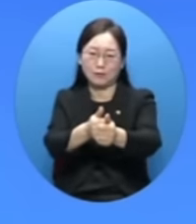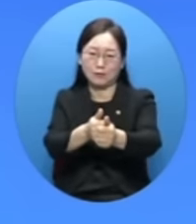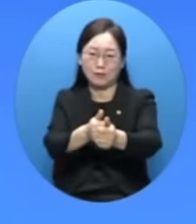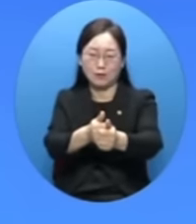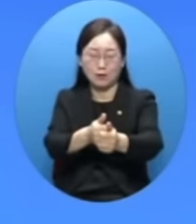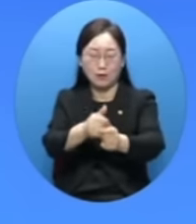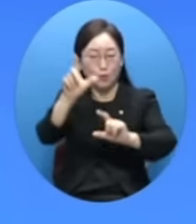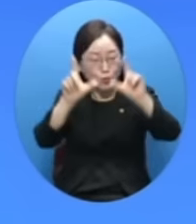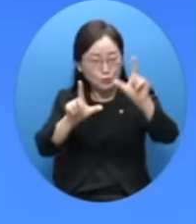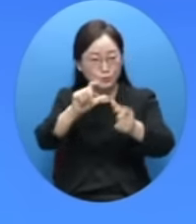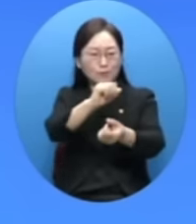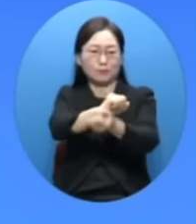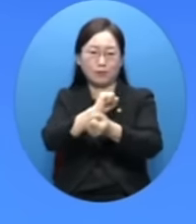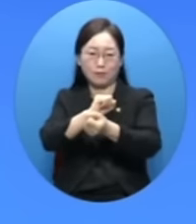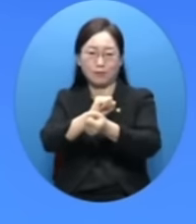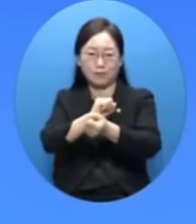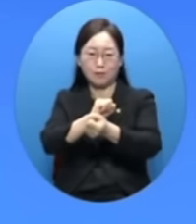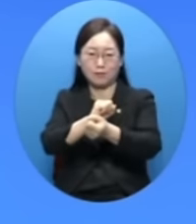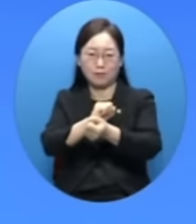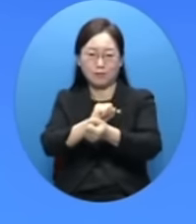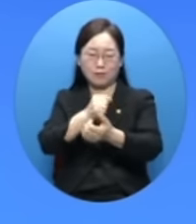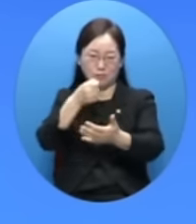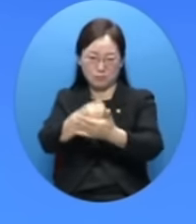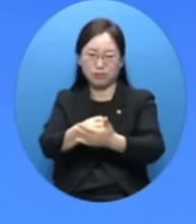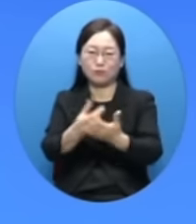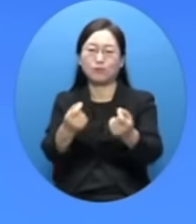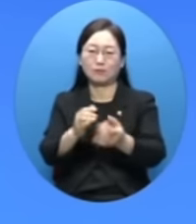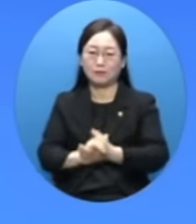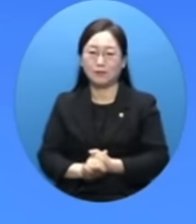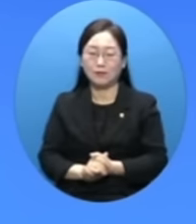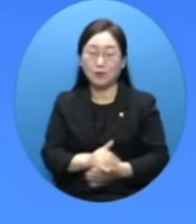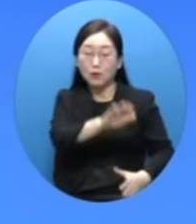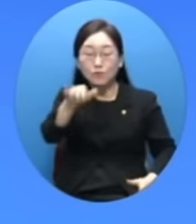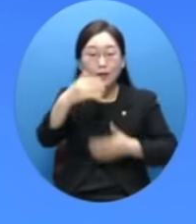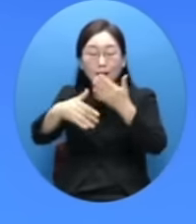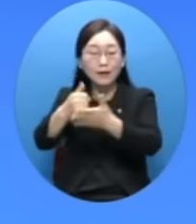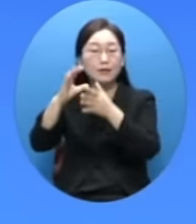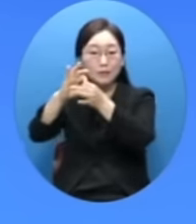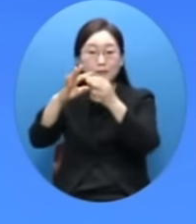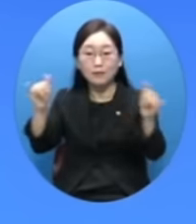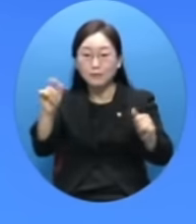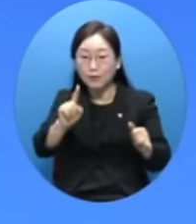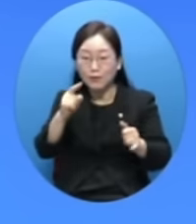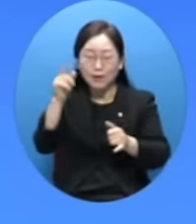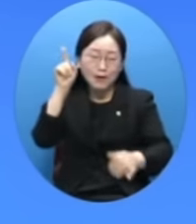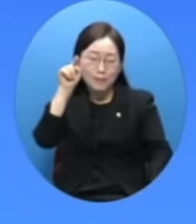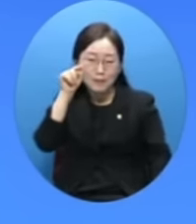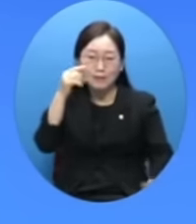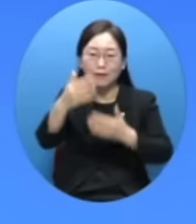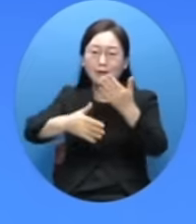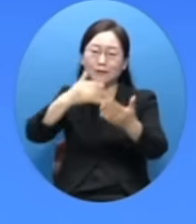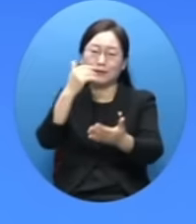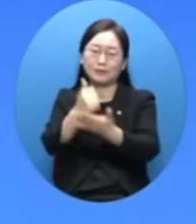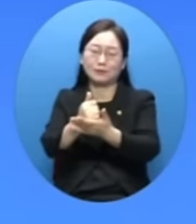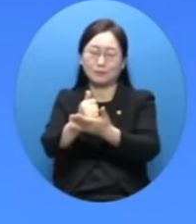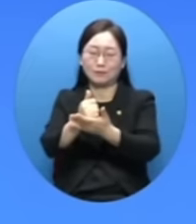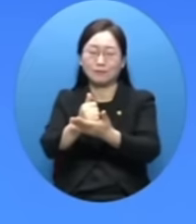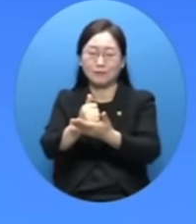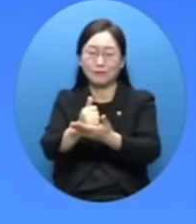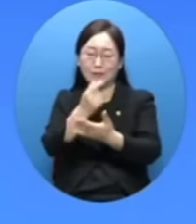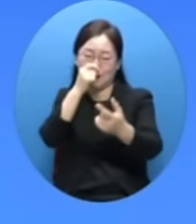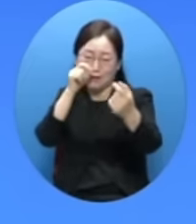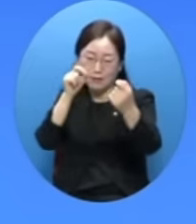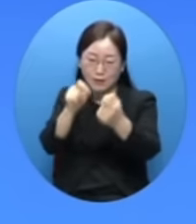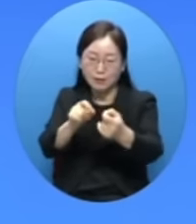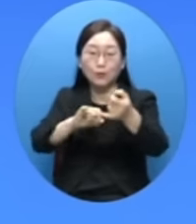영향을 받고 결정짓게 되는 것입니다. 그렇기 때문에 우리 하나님의 사람들은 날마다 하나님을